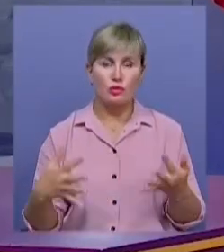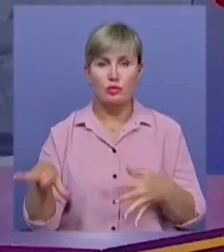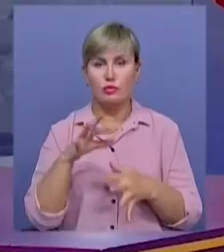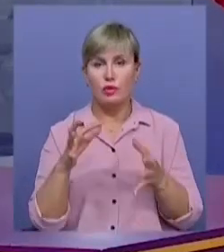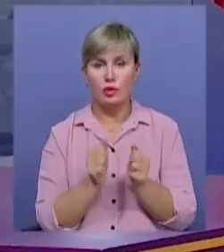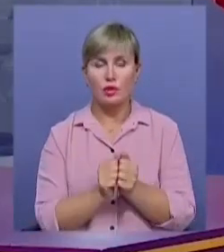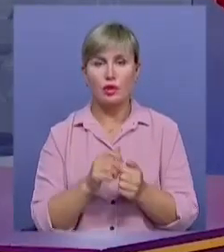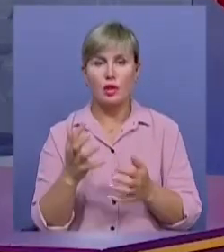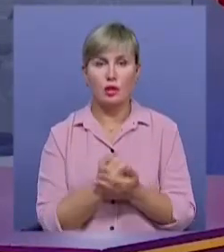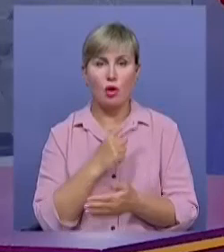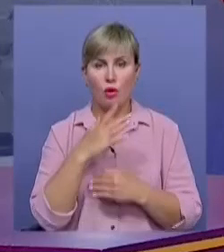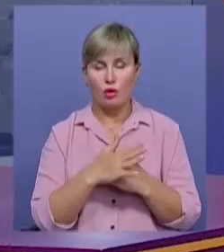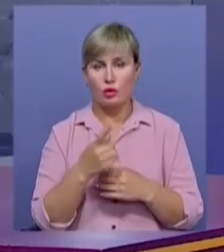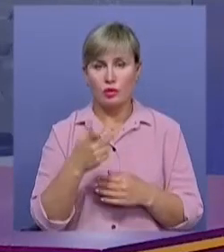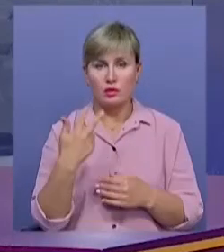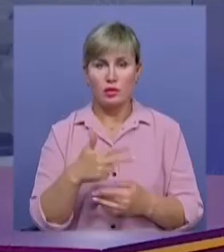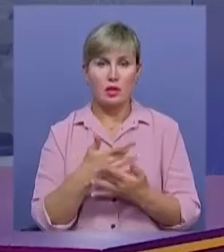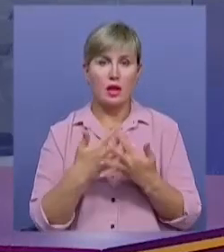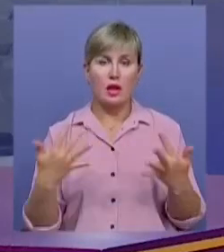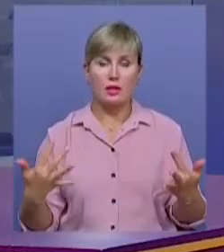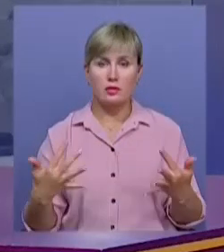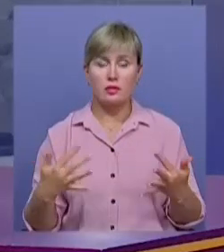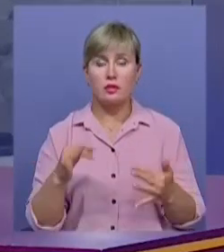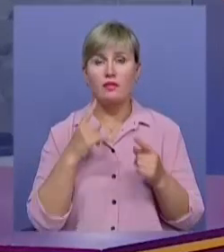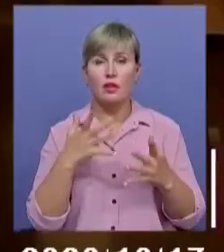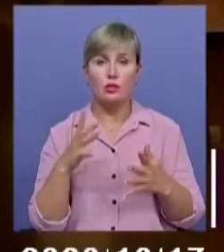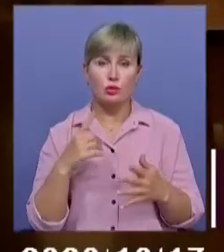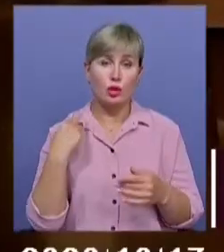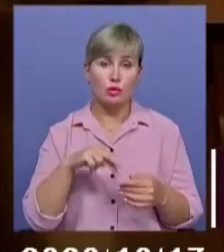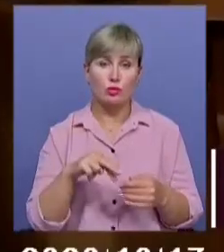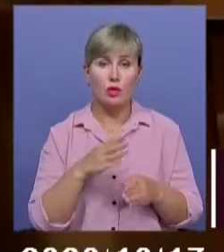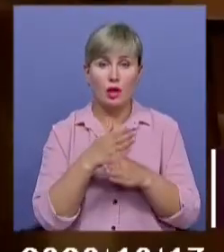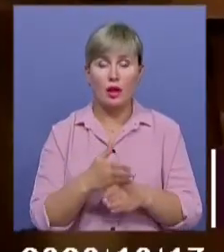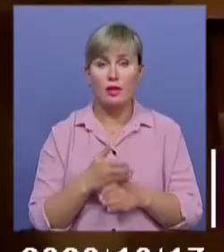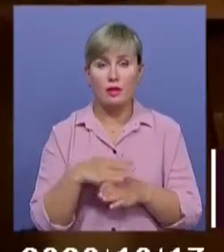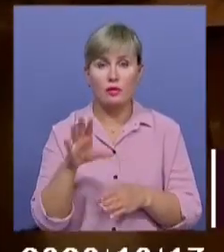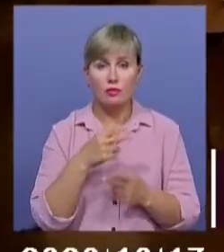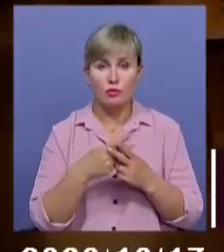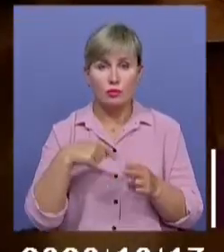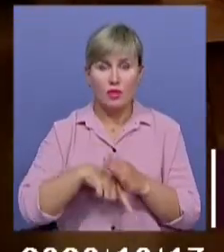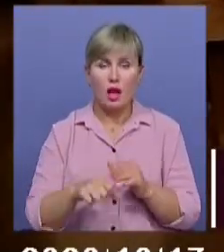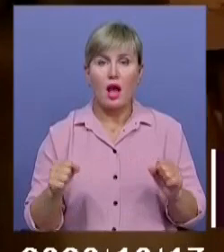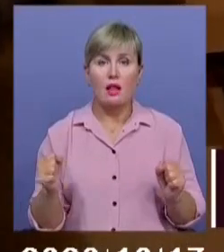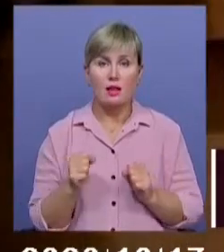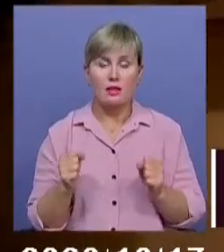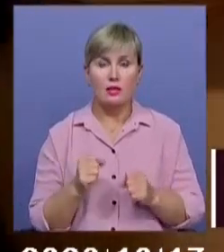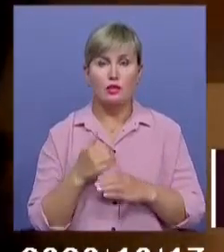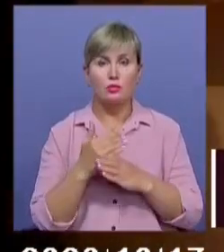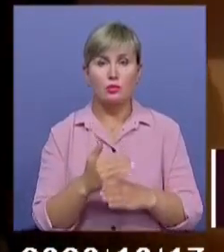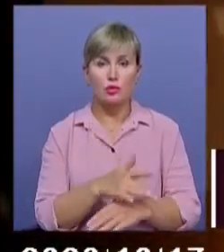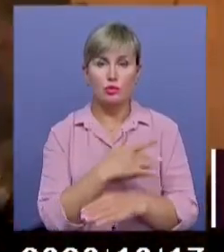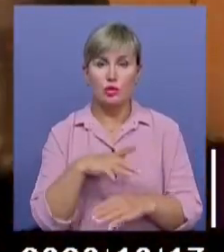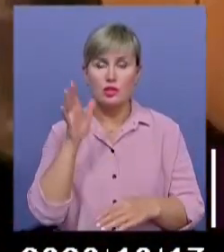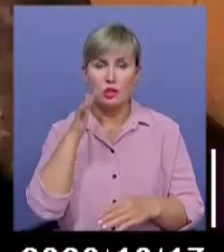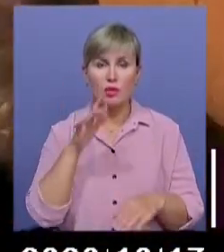найдено около 130 запрещенных предметов. Выяснилось, что осужденные хранили все это в тюремных холодильниках. С помощью служебных